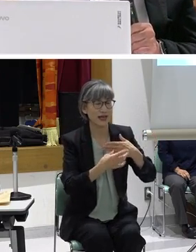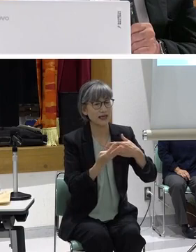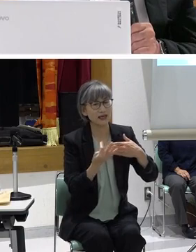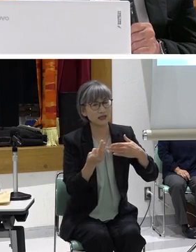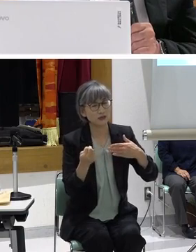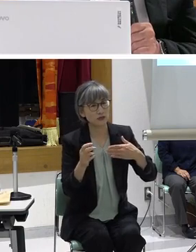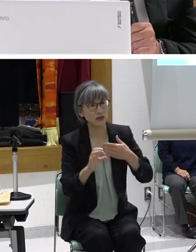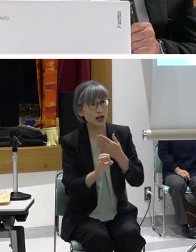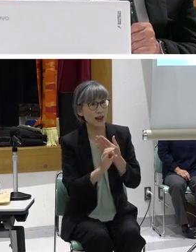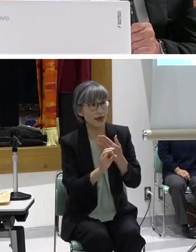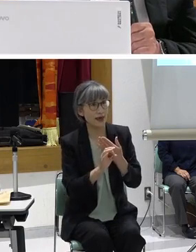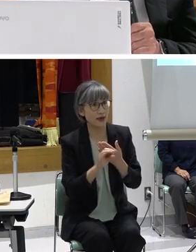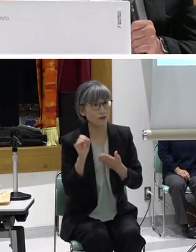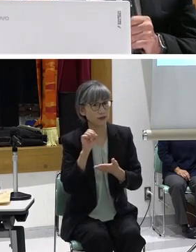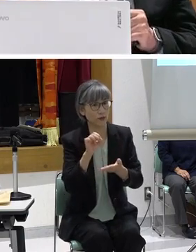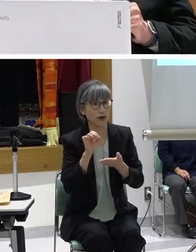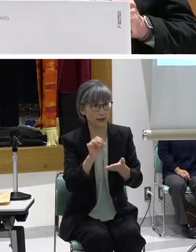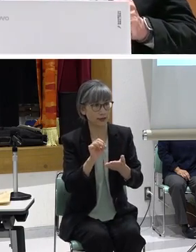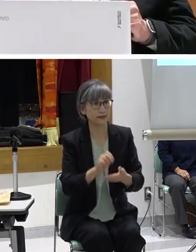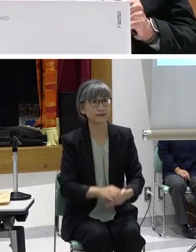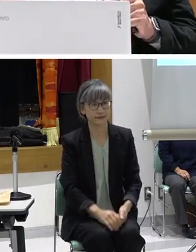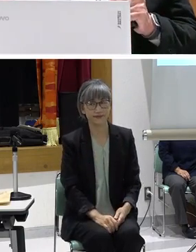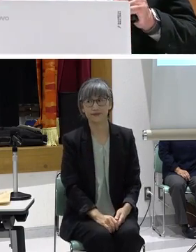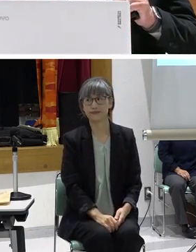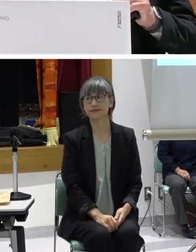ていただこうかなと思います。